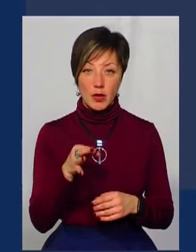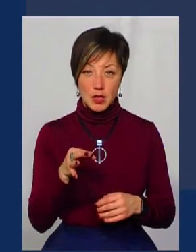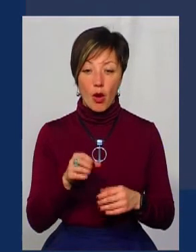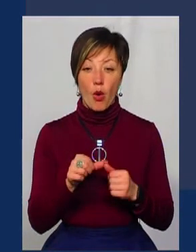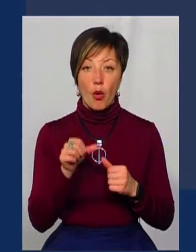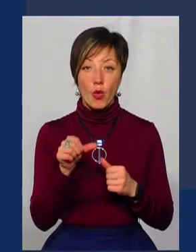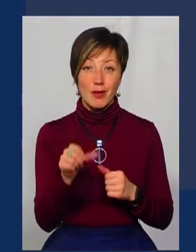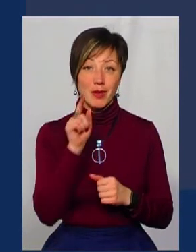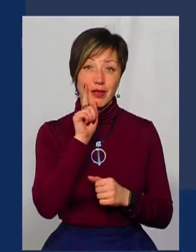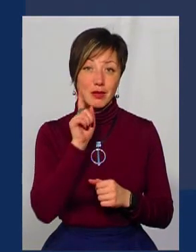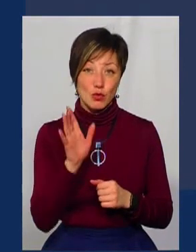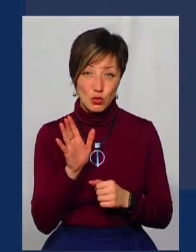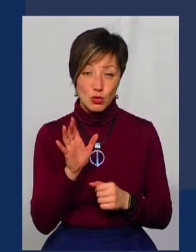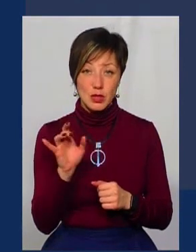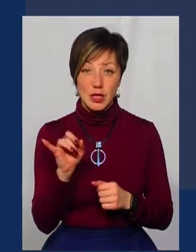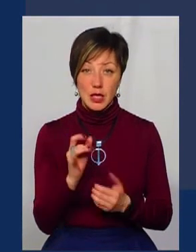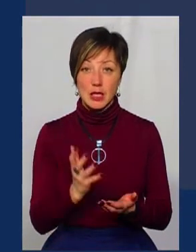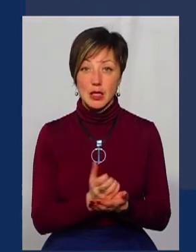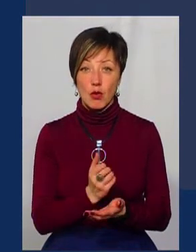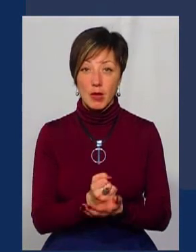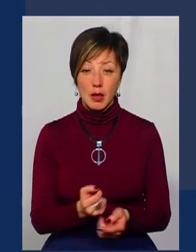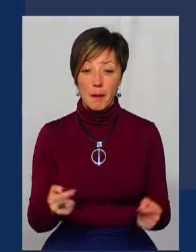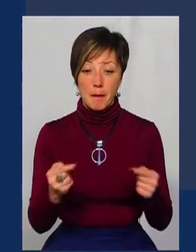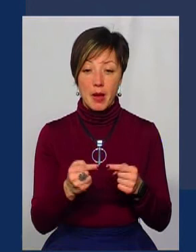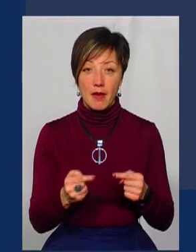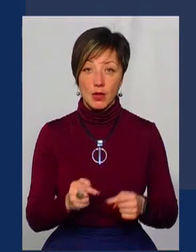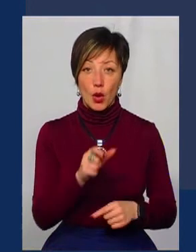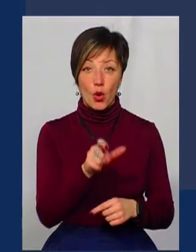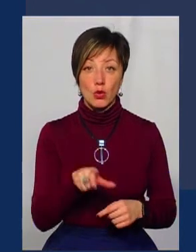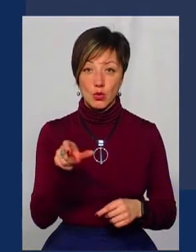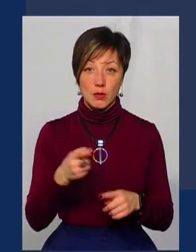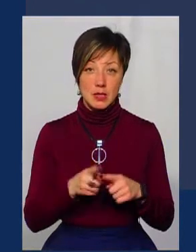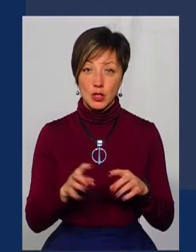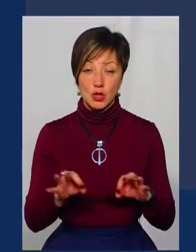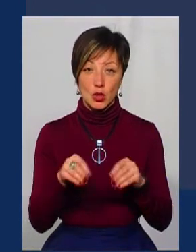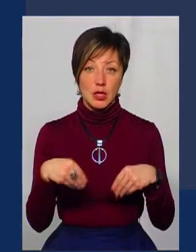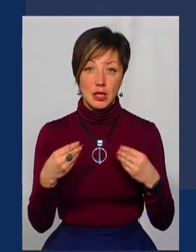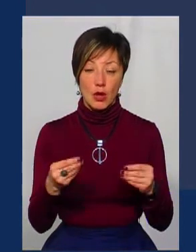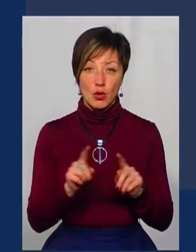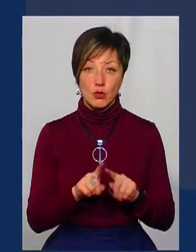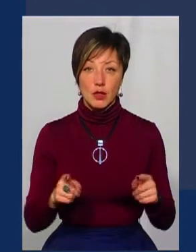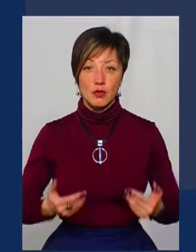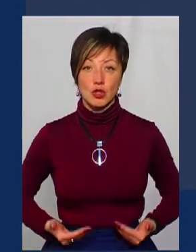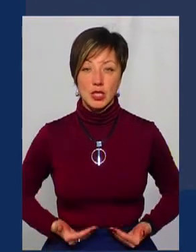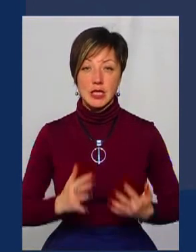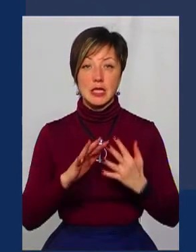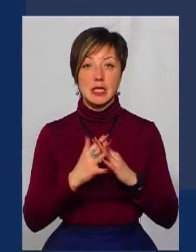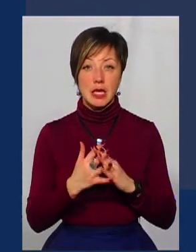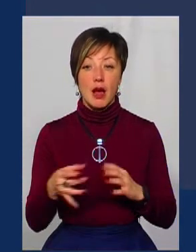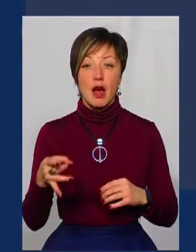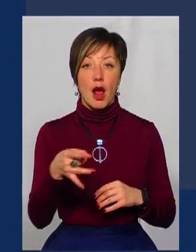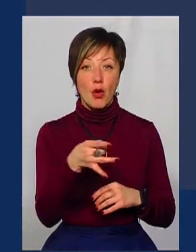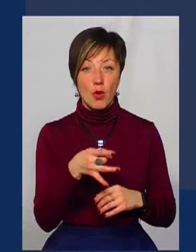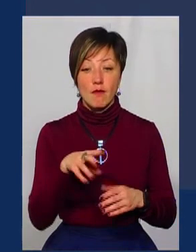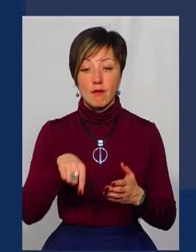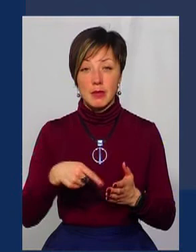окрім незручностей і заробітку певним особам, нічого це не дає. Особливо це стосується жителів сільських районів, тому що